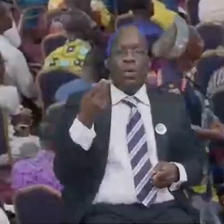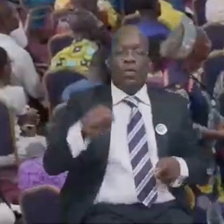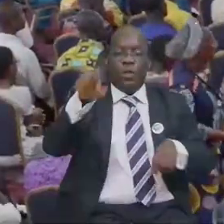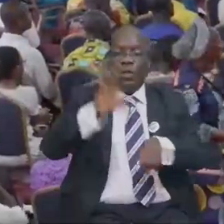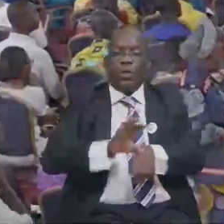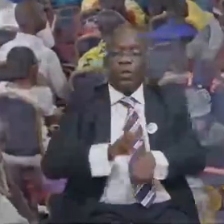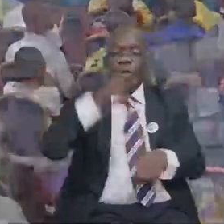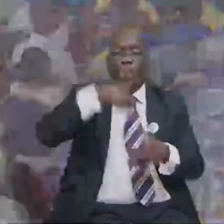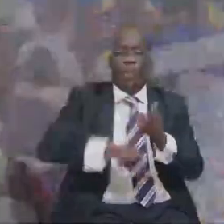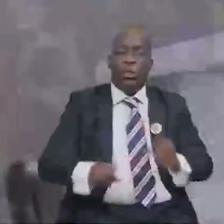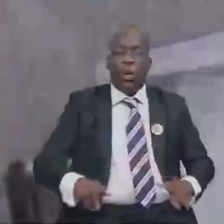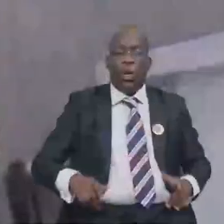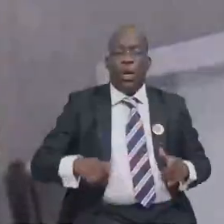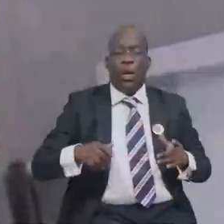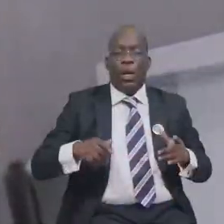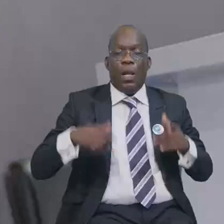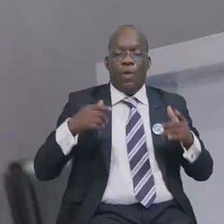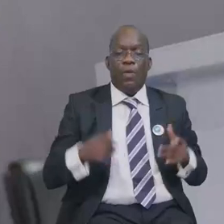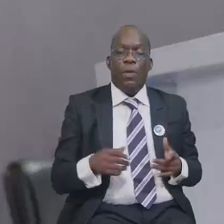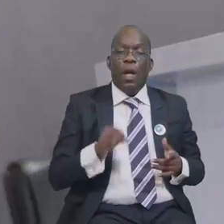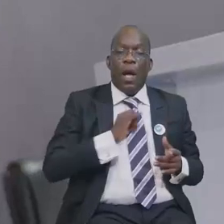les membres de la vie profonde,